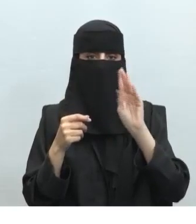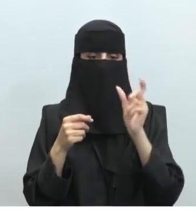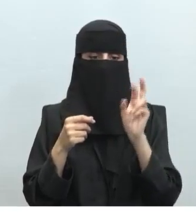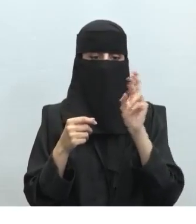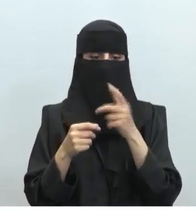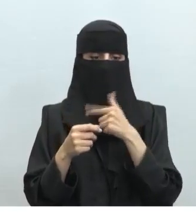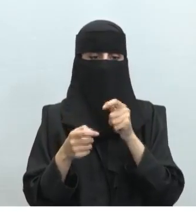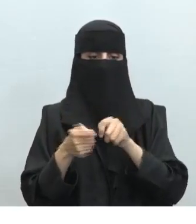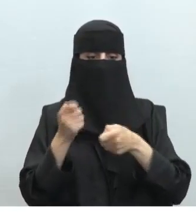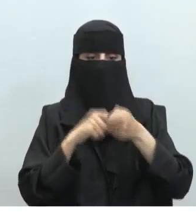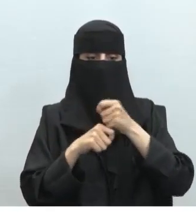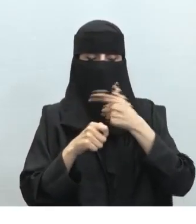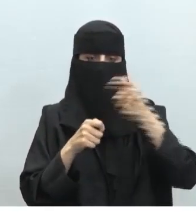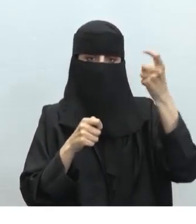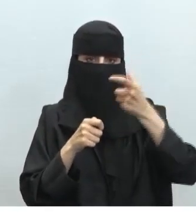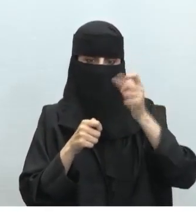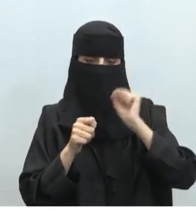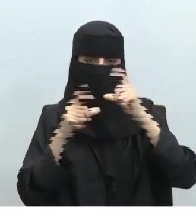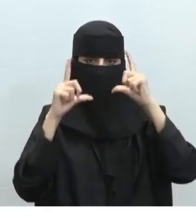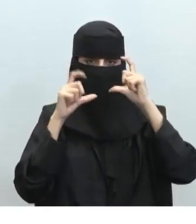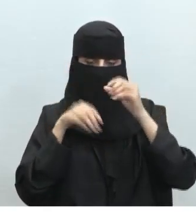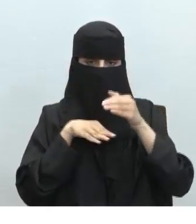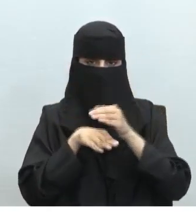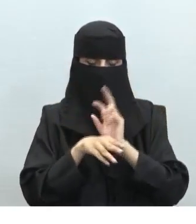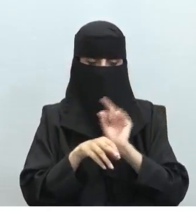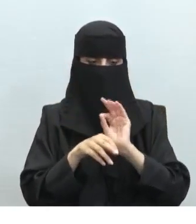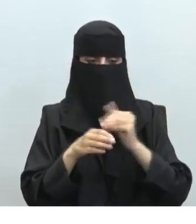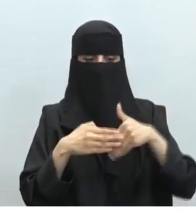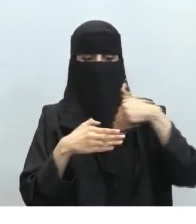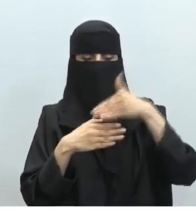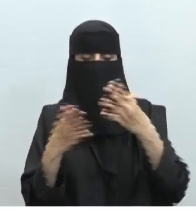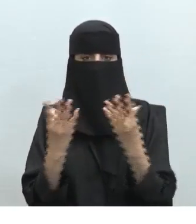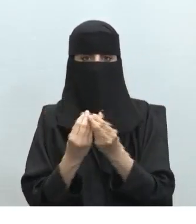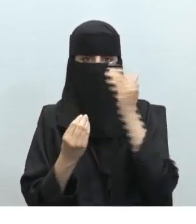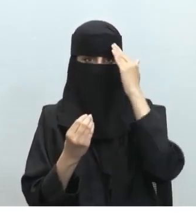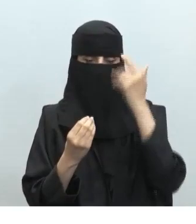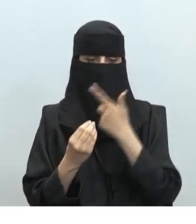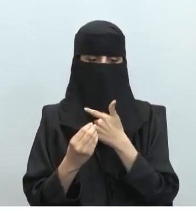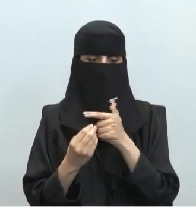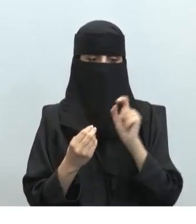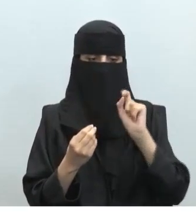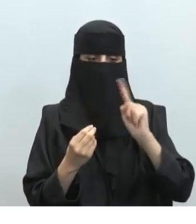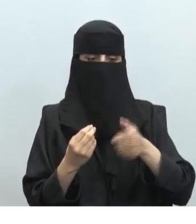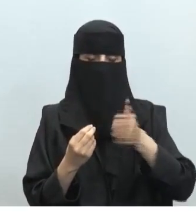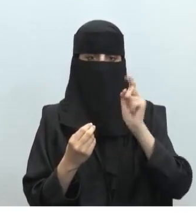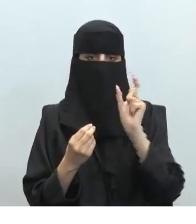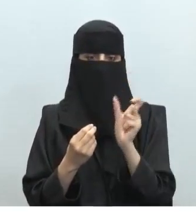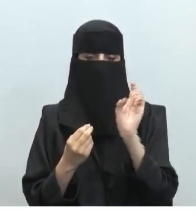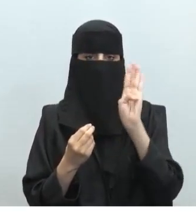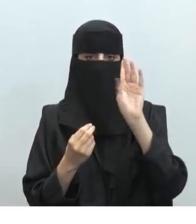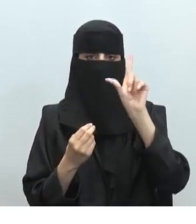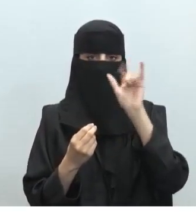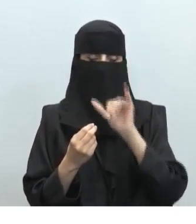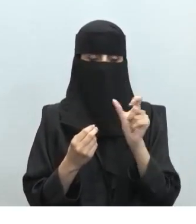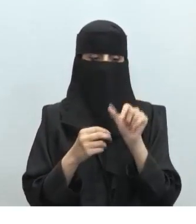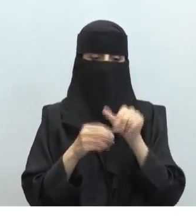للفريق عالمه تسمى فرانكلين فرانكلين باستخدامها او بمعونتها مع هذا الفريق اللي انضمت له استطاعت التقاط